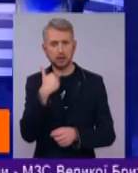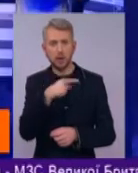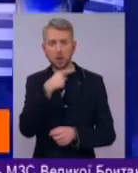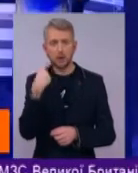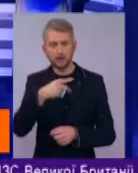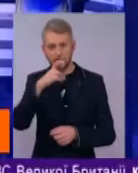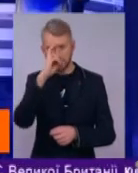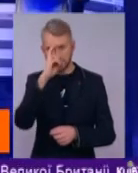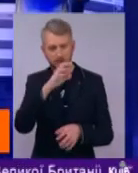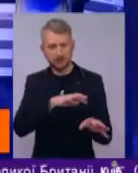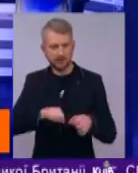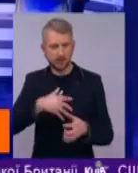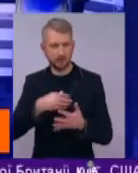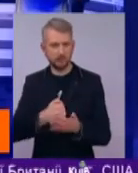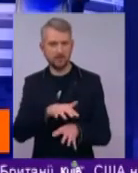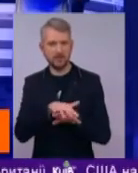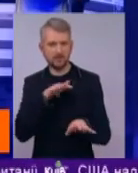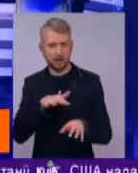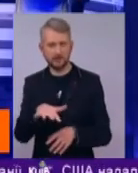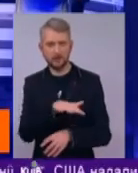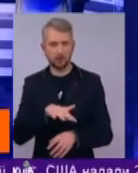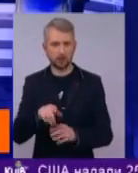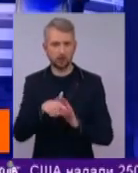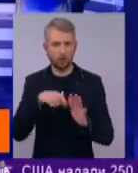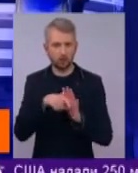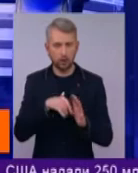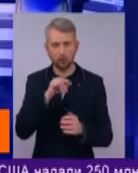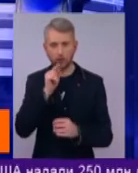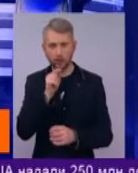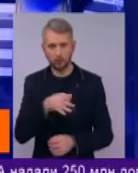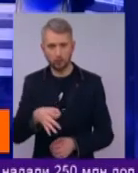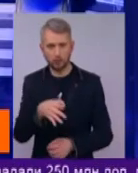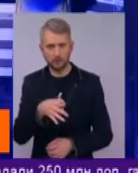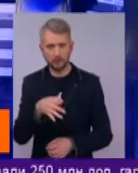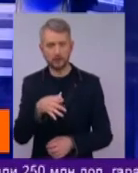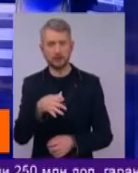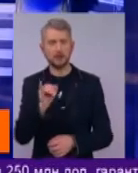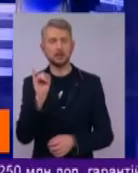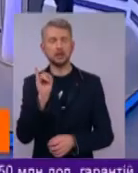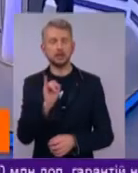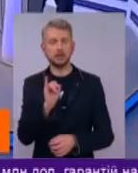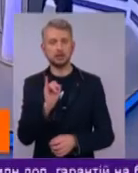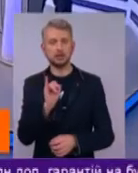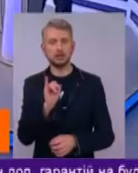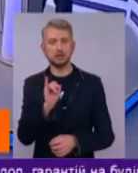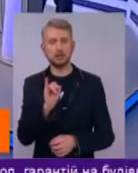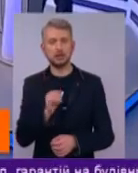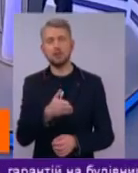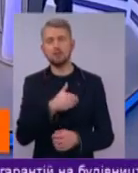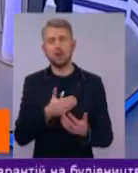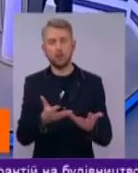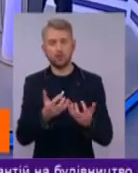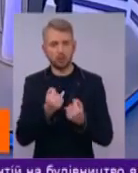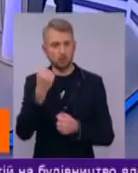Російська Федерація забере свої війська з території Донбасу і Луганської області, і ми